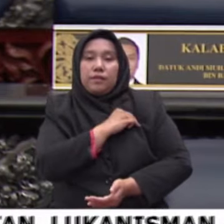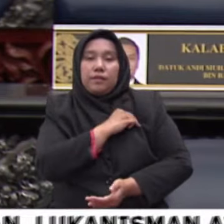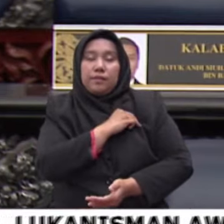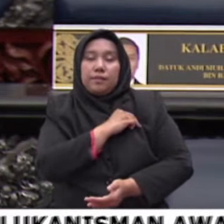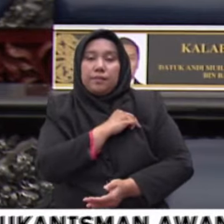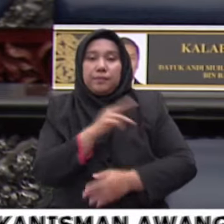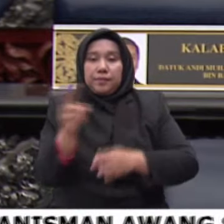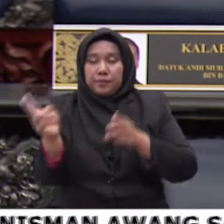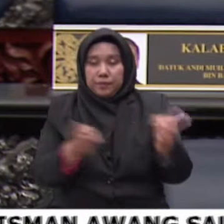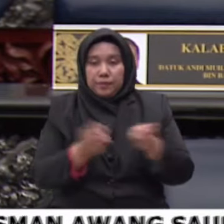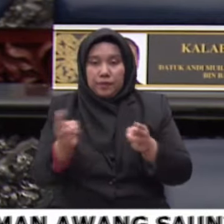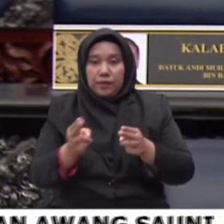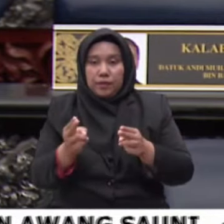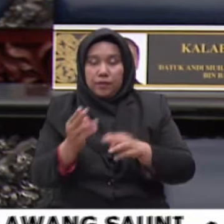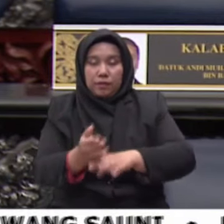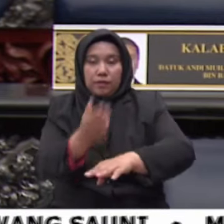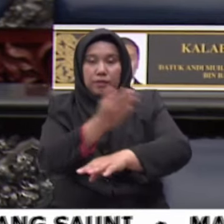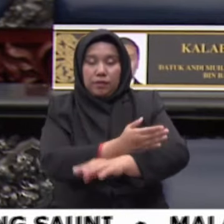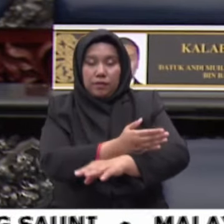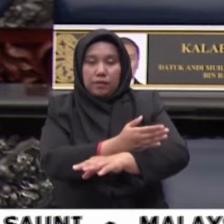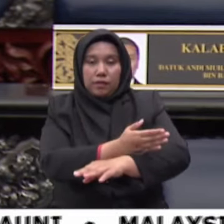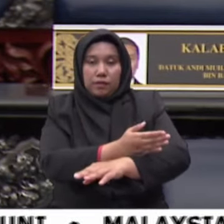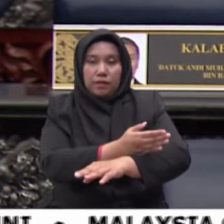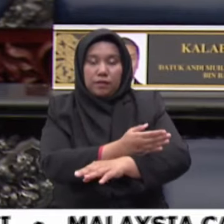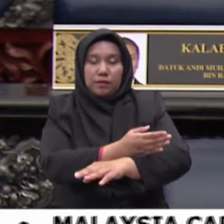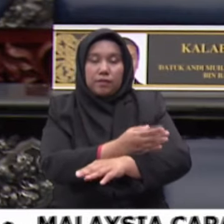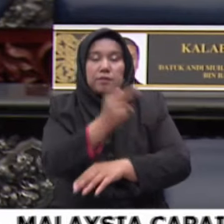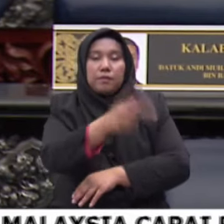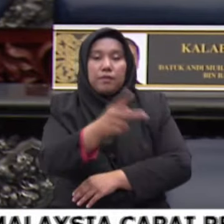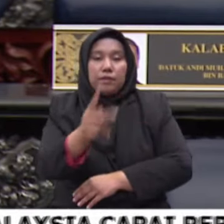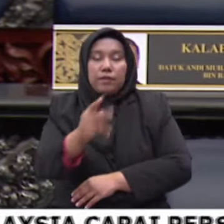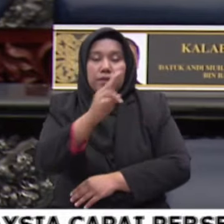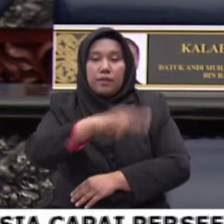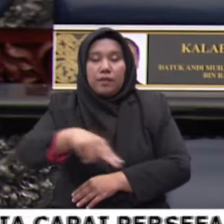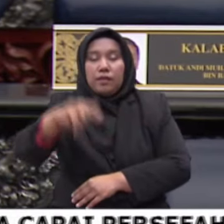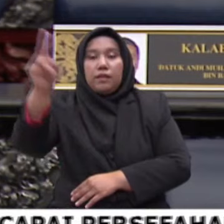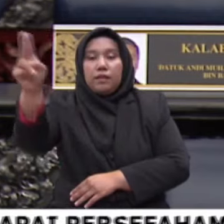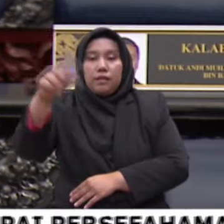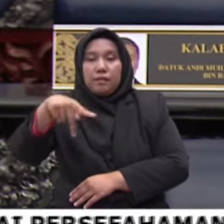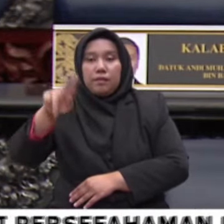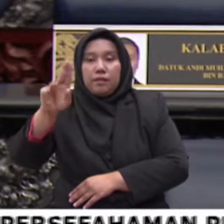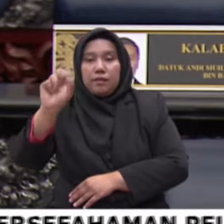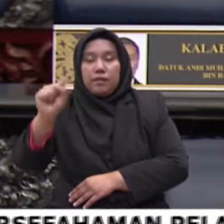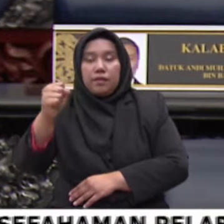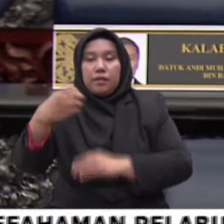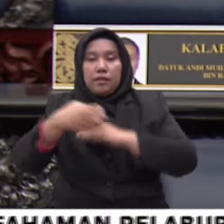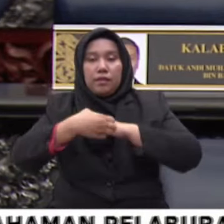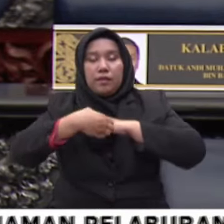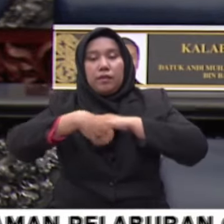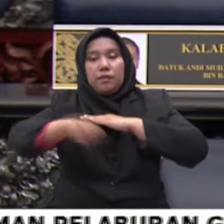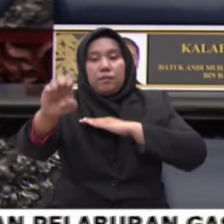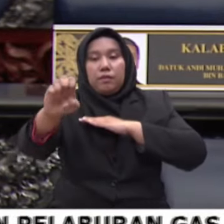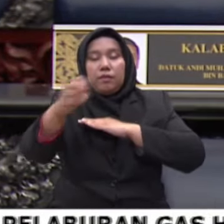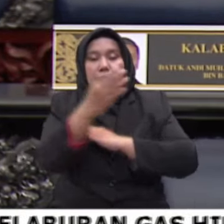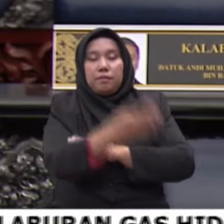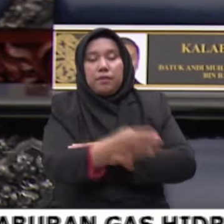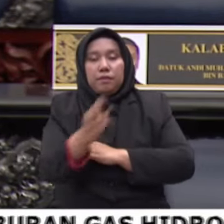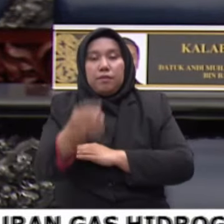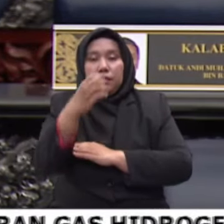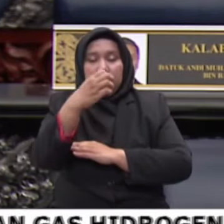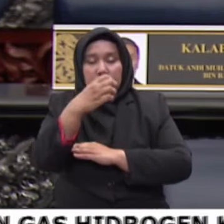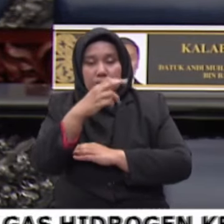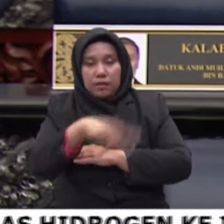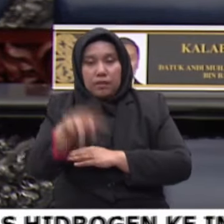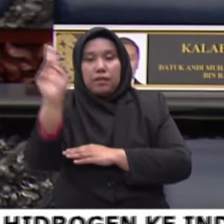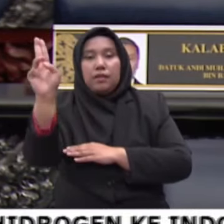usaha untuk mengembangkan serta memasarkan produk halal PKS ke luar negara memandangkan eksport produk halal turut mempunyai